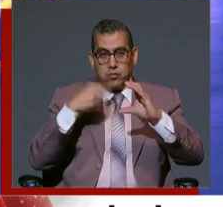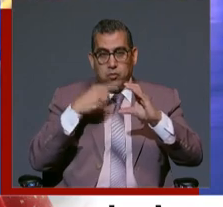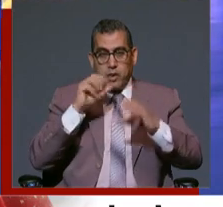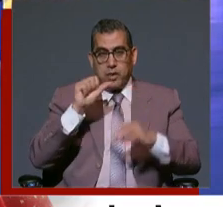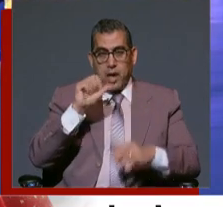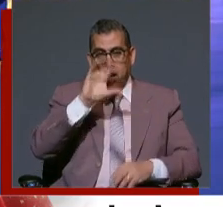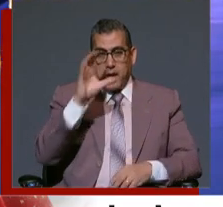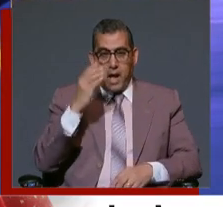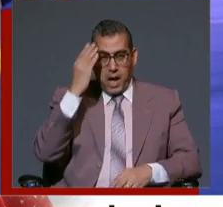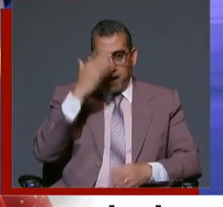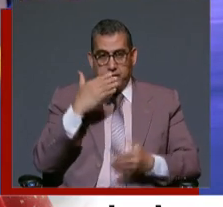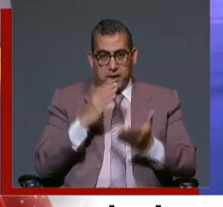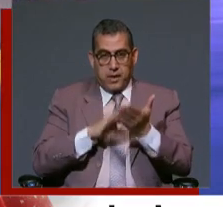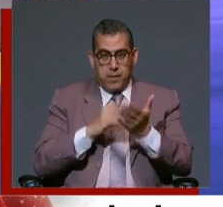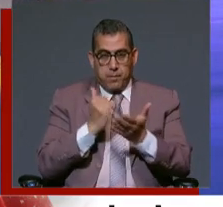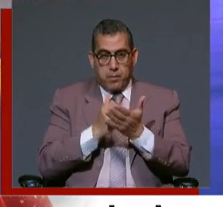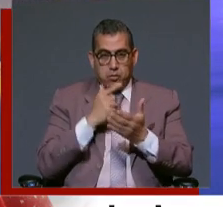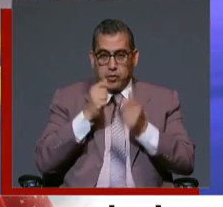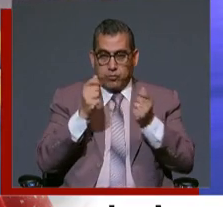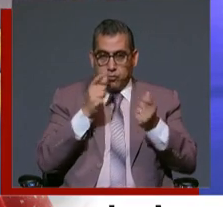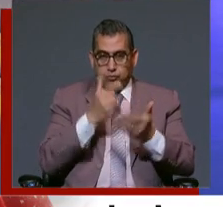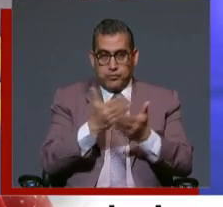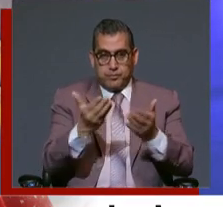الأفريقي من أجل بيانه.